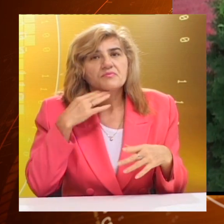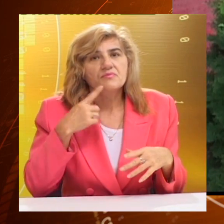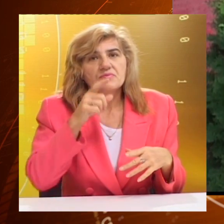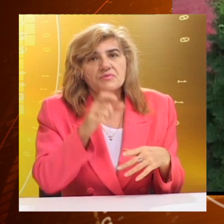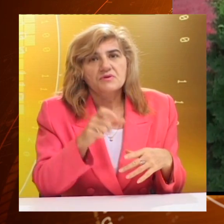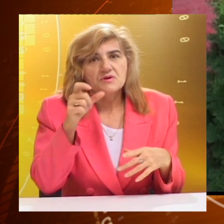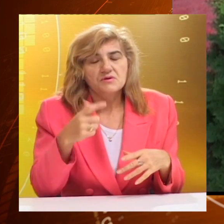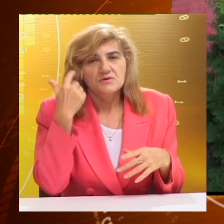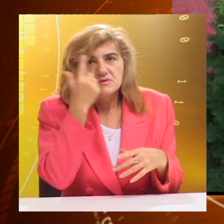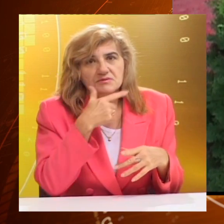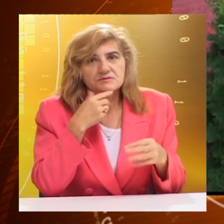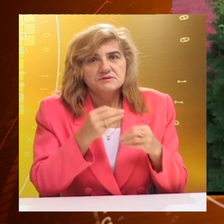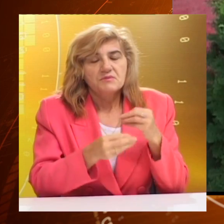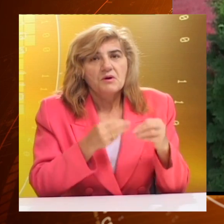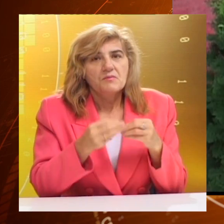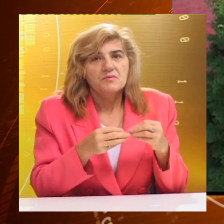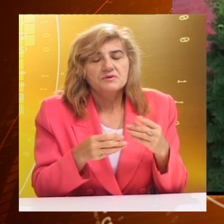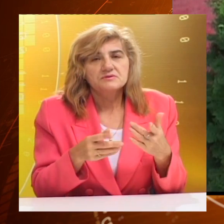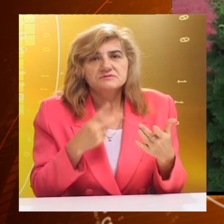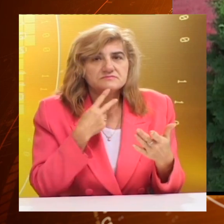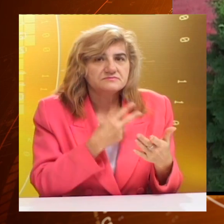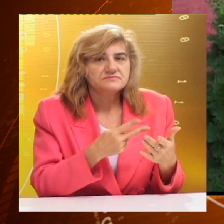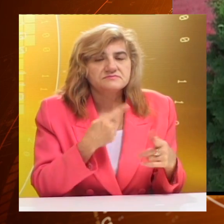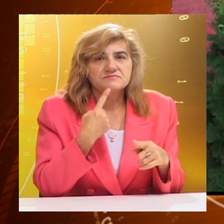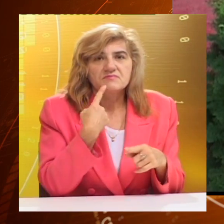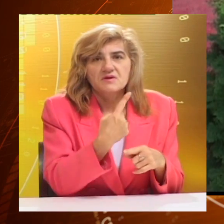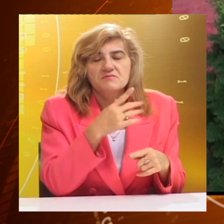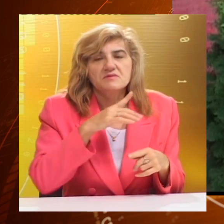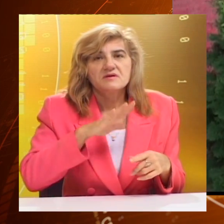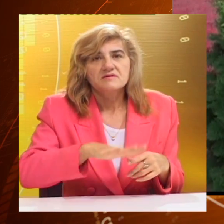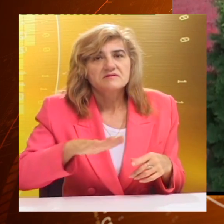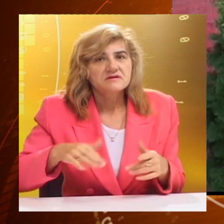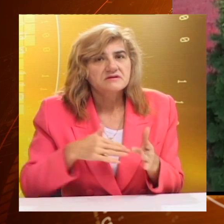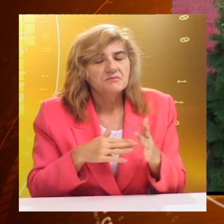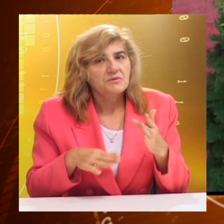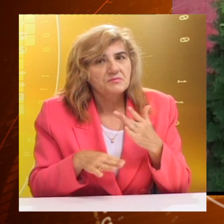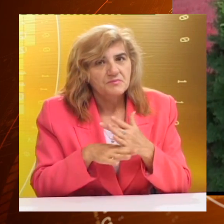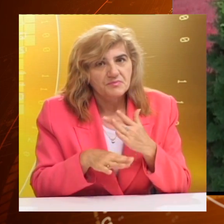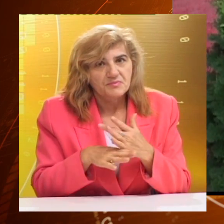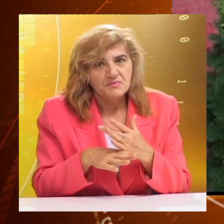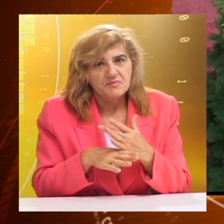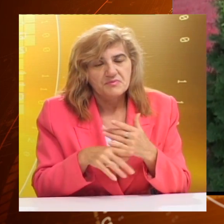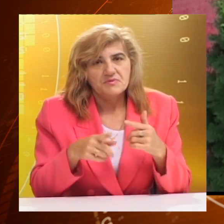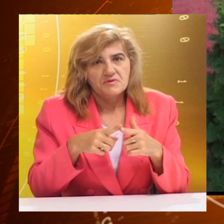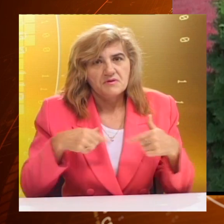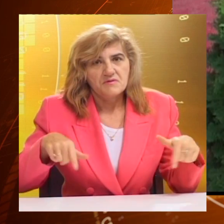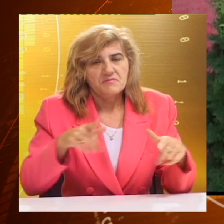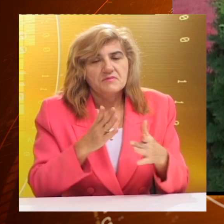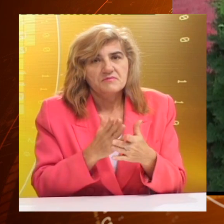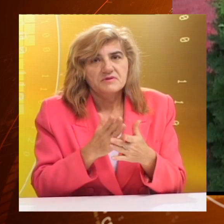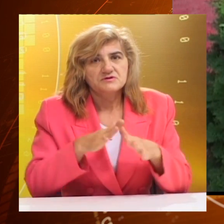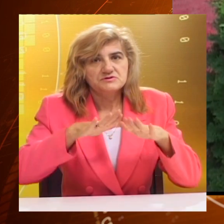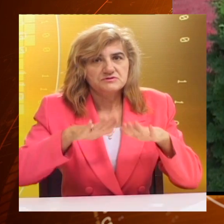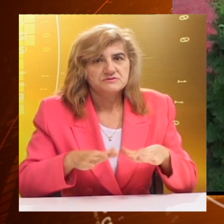podrškama porodicama je jako veliki problem, nemamo licencirane usluge ko u stvari radi to u našem gradu. Mi ćemo da